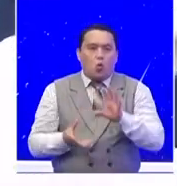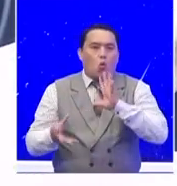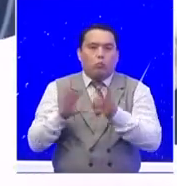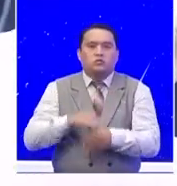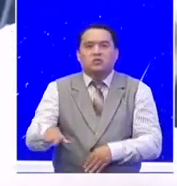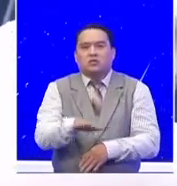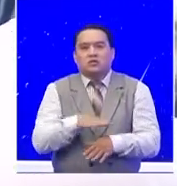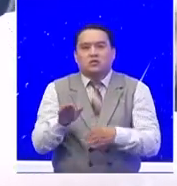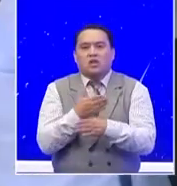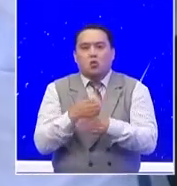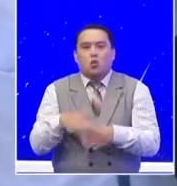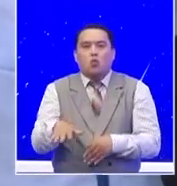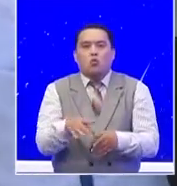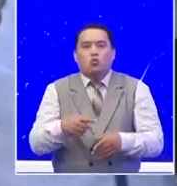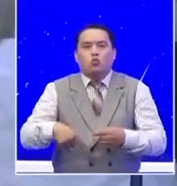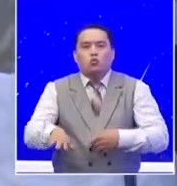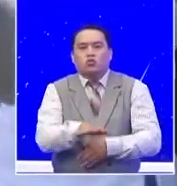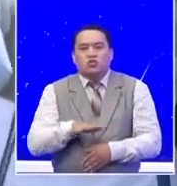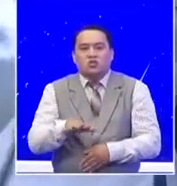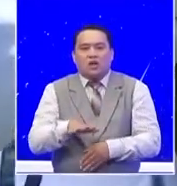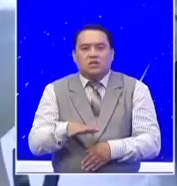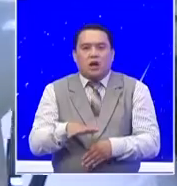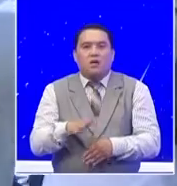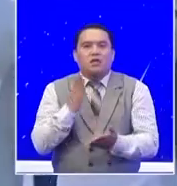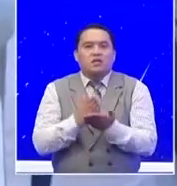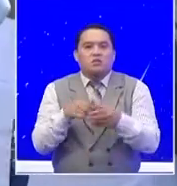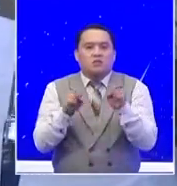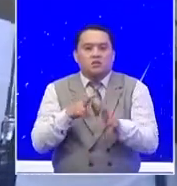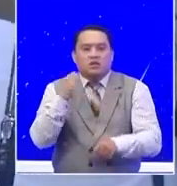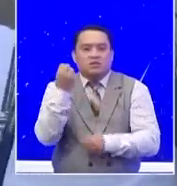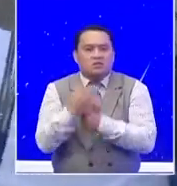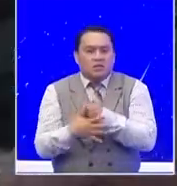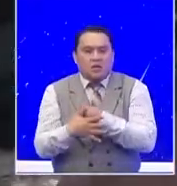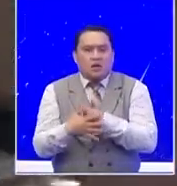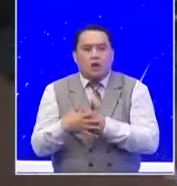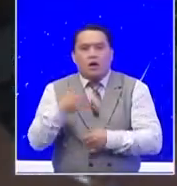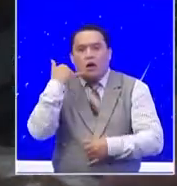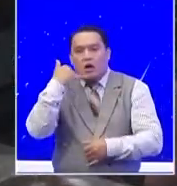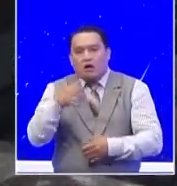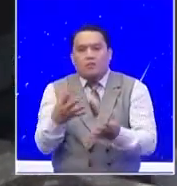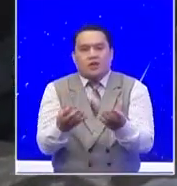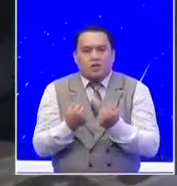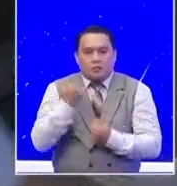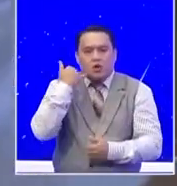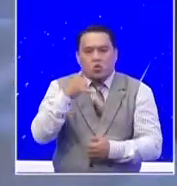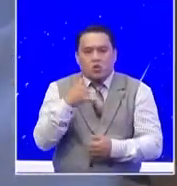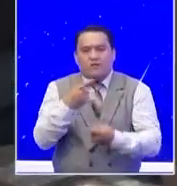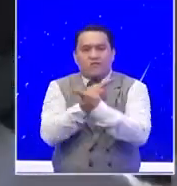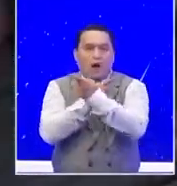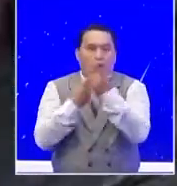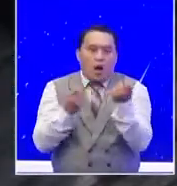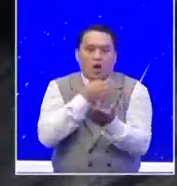территория разделена на участки. В поликлинике действует специальный колл-центр, где операторы принимают вызовы и